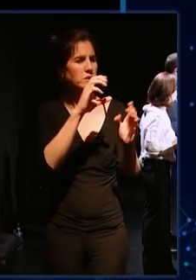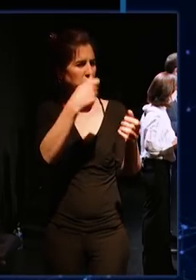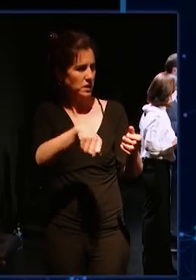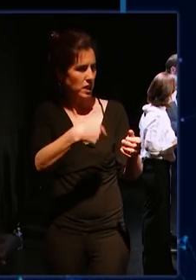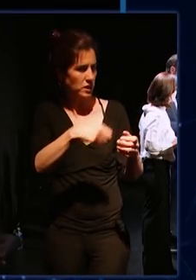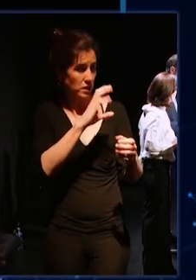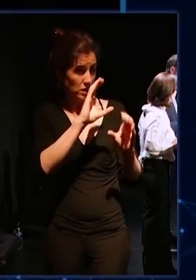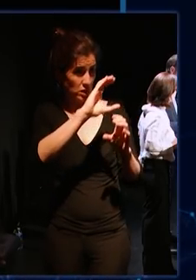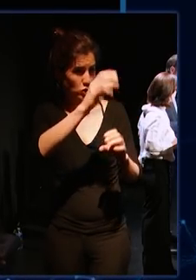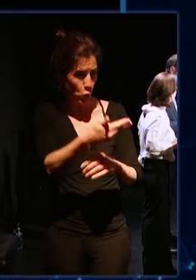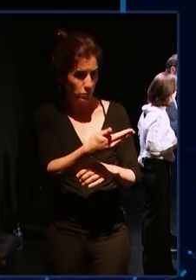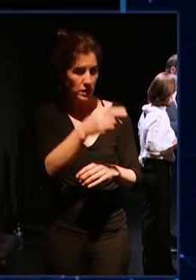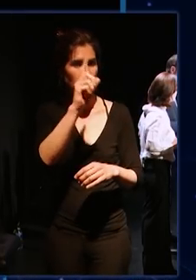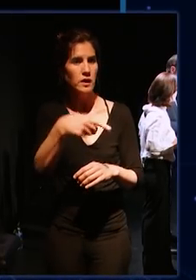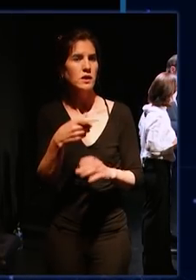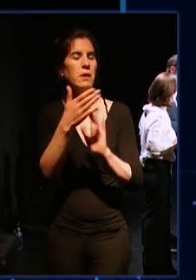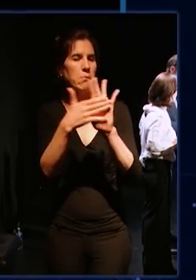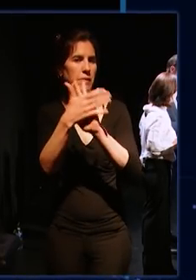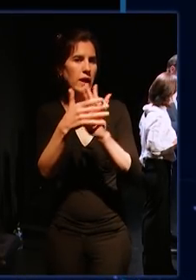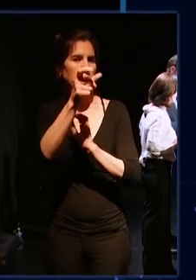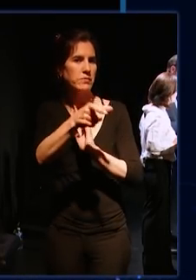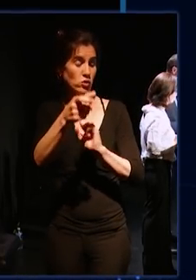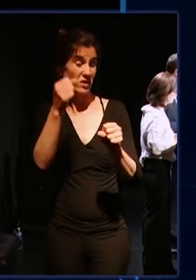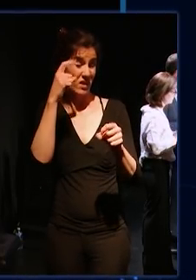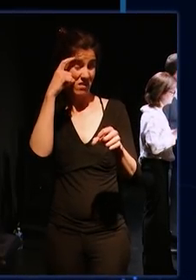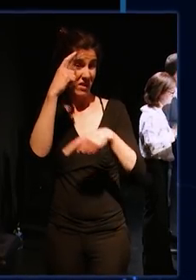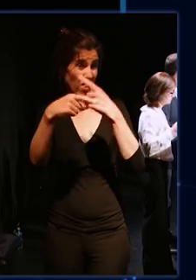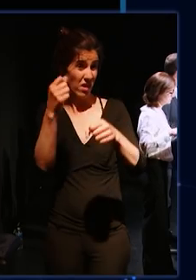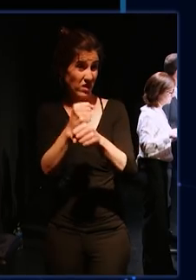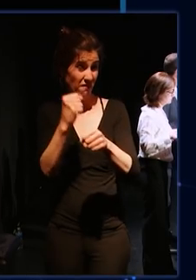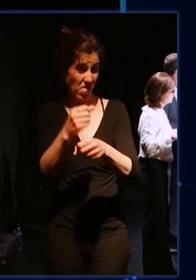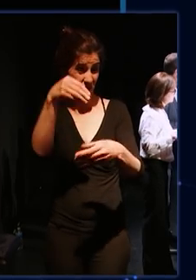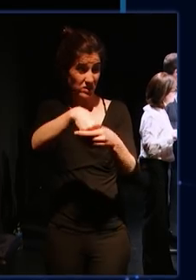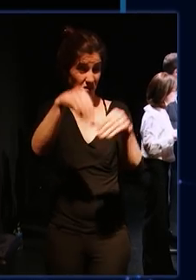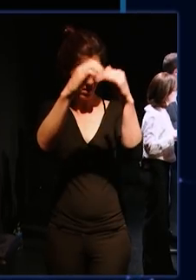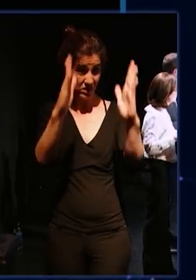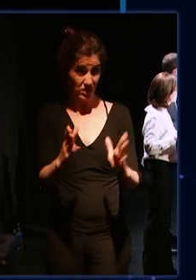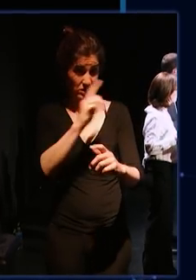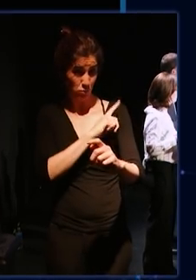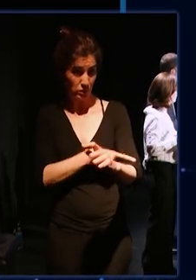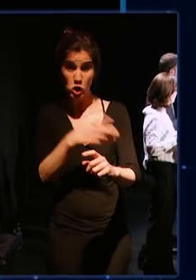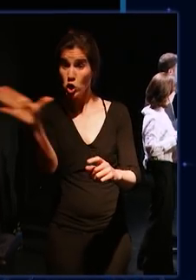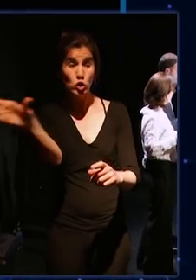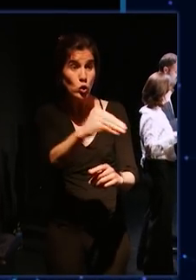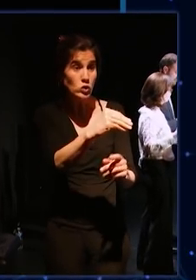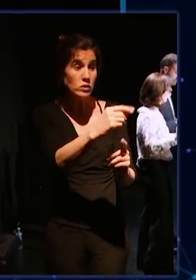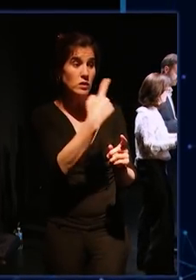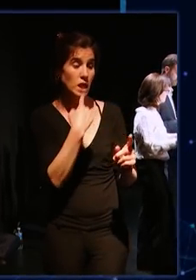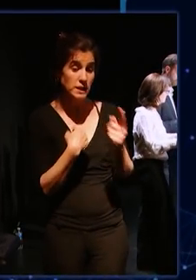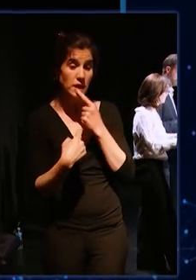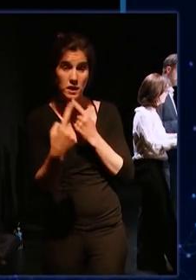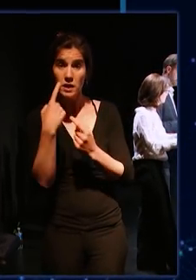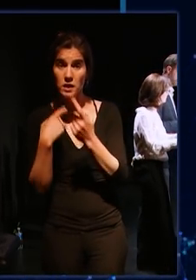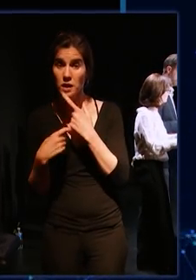gent que està treballant dia a dia en les diverses entitats esportives. Tots ells ens han comentat això, fets